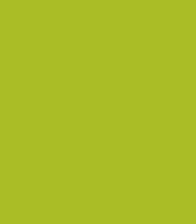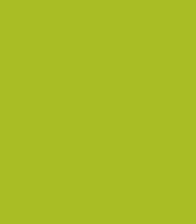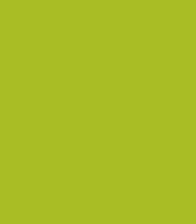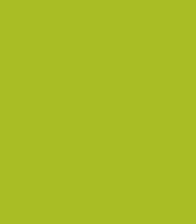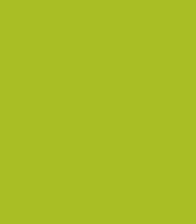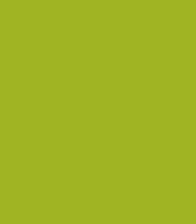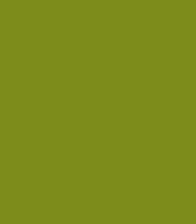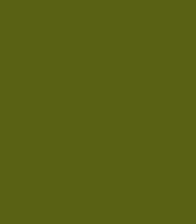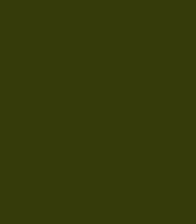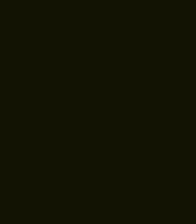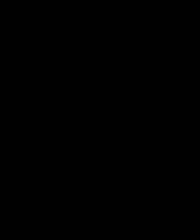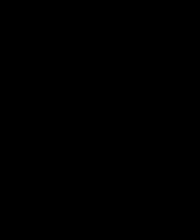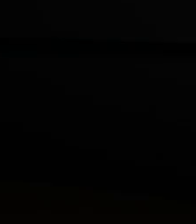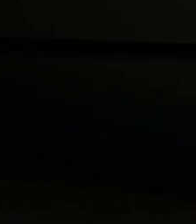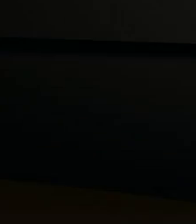Dziękujemy.